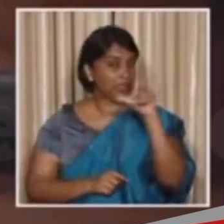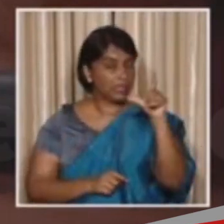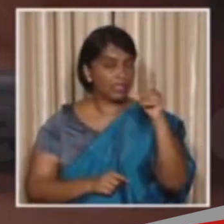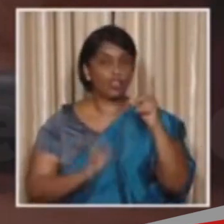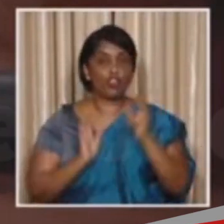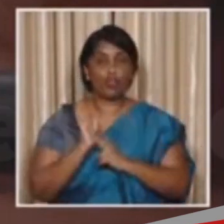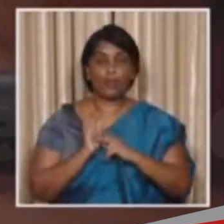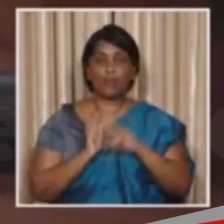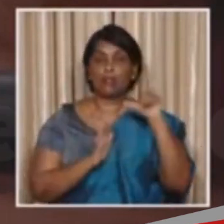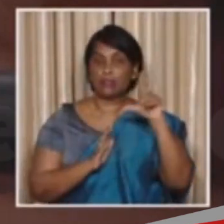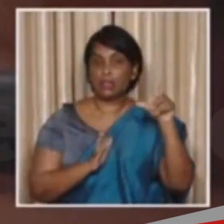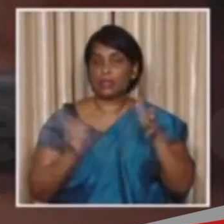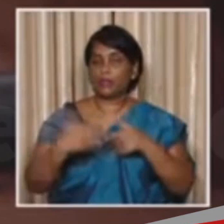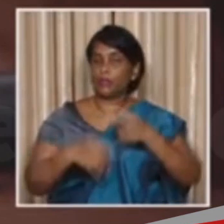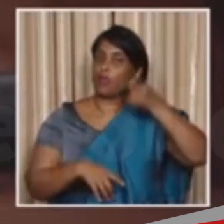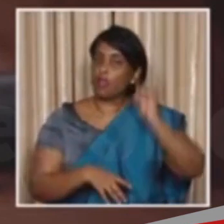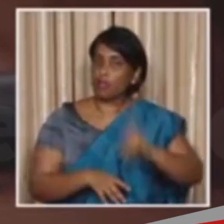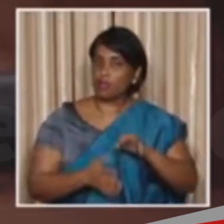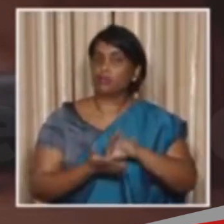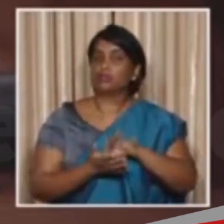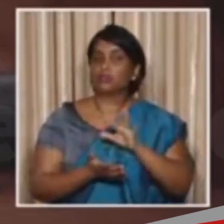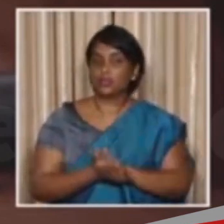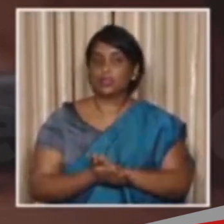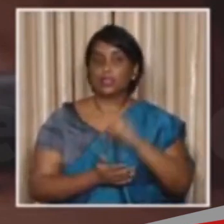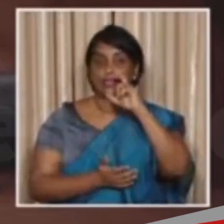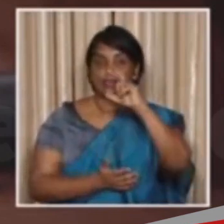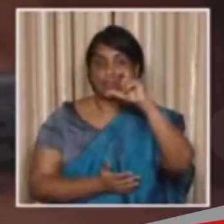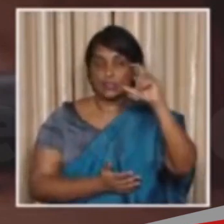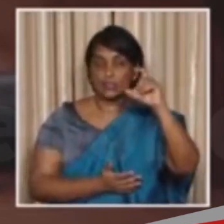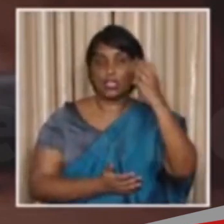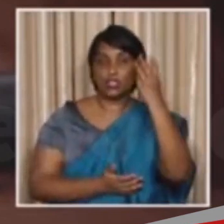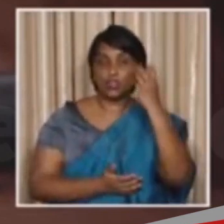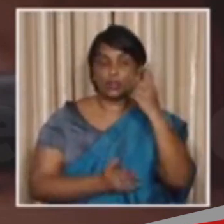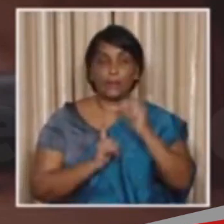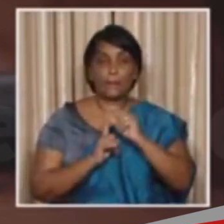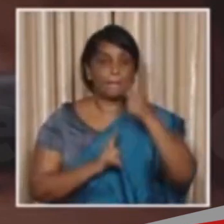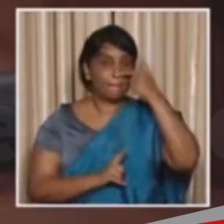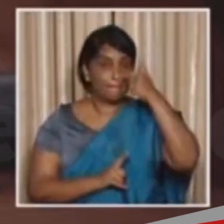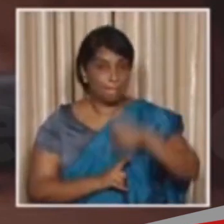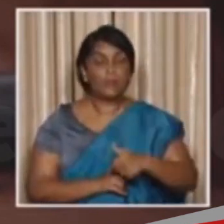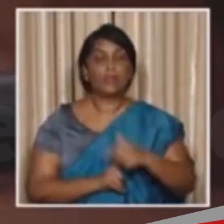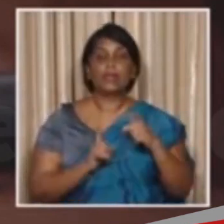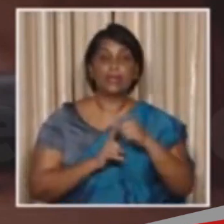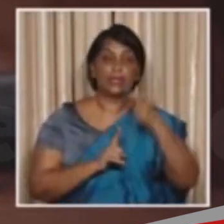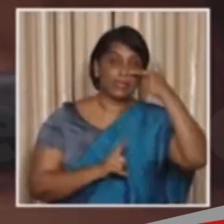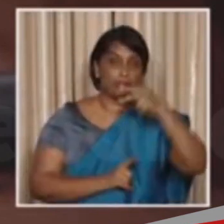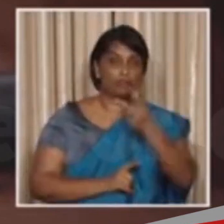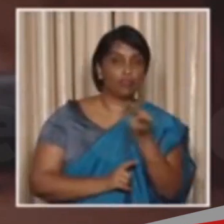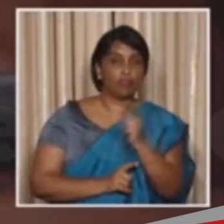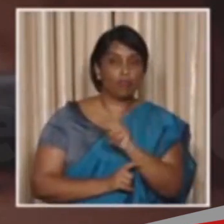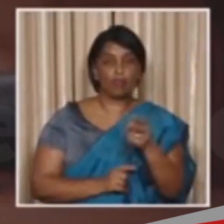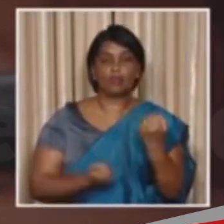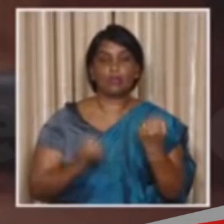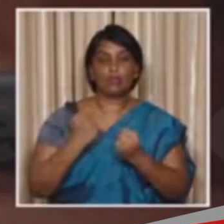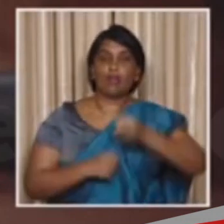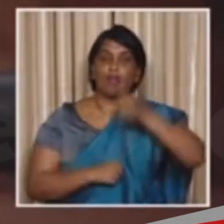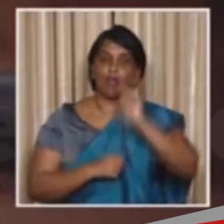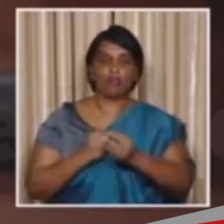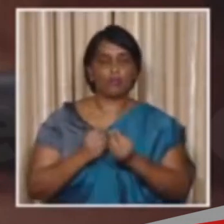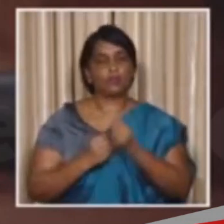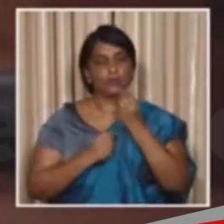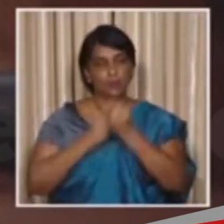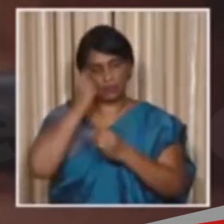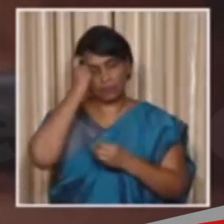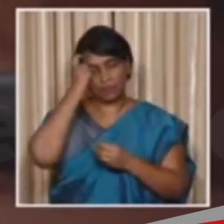2017-11-17 දින කැබිනට් තීරණයක් මගින් CC 3000 දක්වා පෙට්‍රල් හා ඩීසල් දෙමුන් වාහන එකලස් කිරීමටත් අවසර ලබා දී තිබුණා.